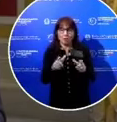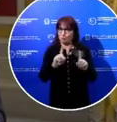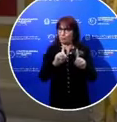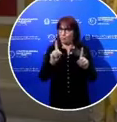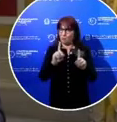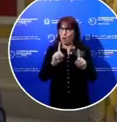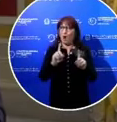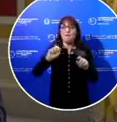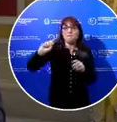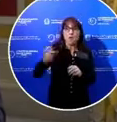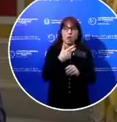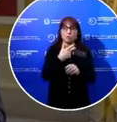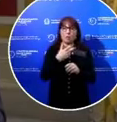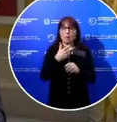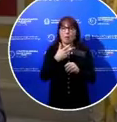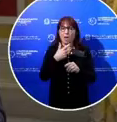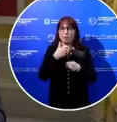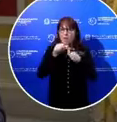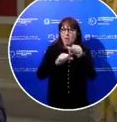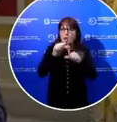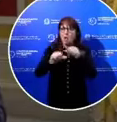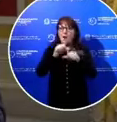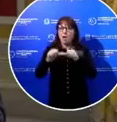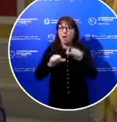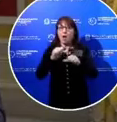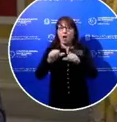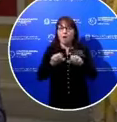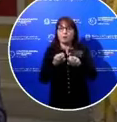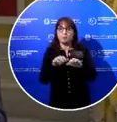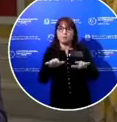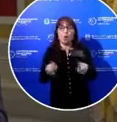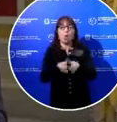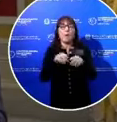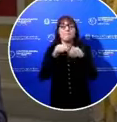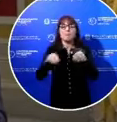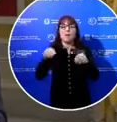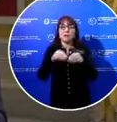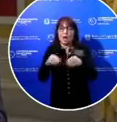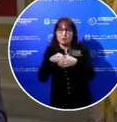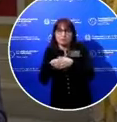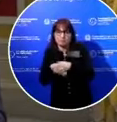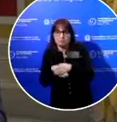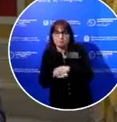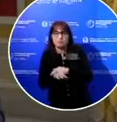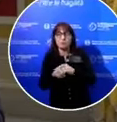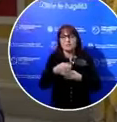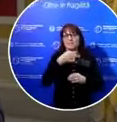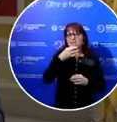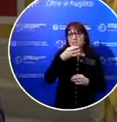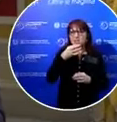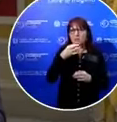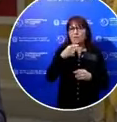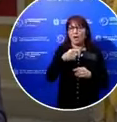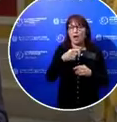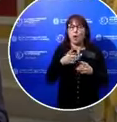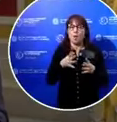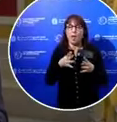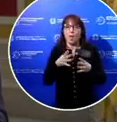rapidamente riadattata a nuove modalità di gestione di un mercato illegale che rappresenta una delle sue maggiori fonti di